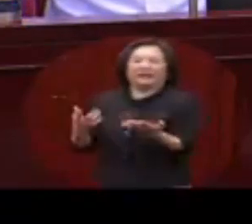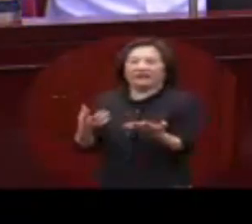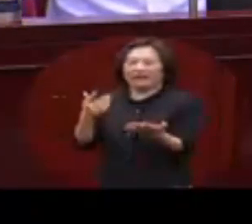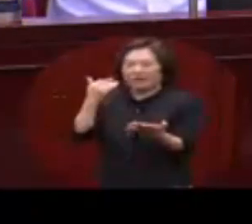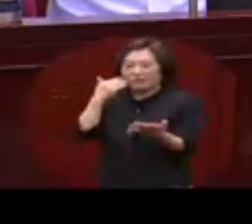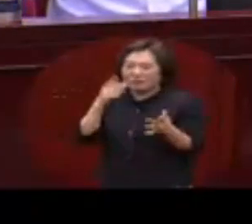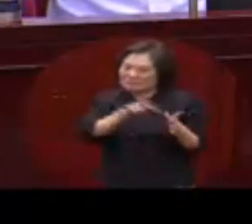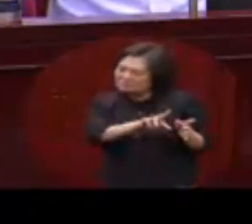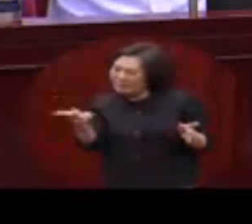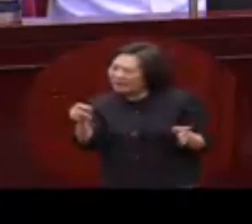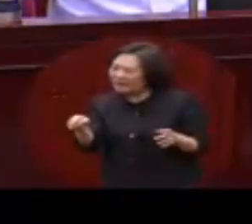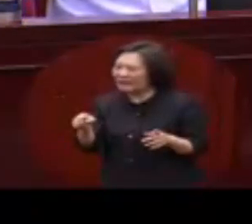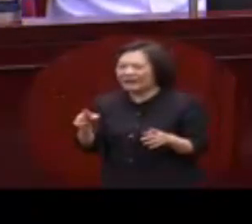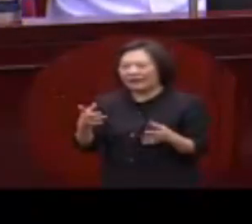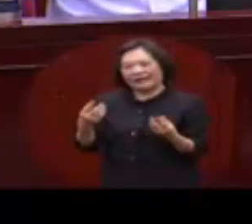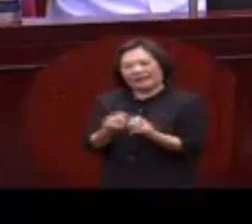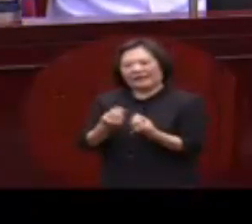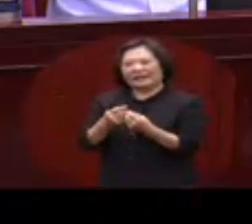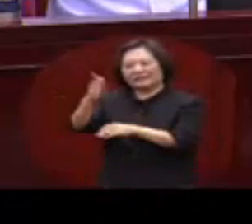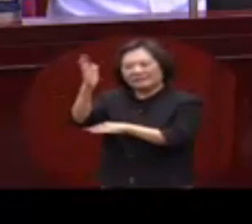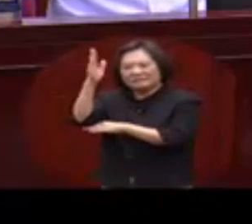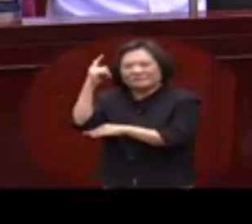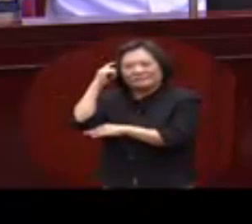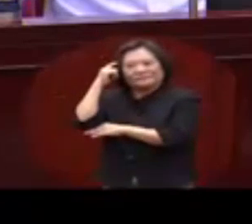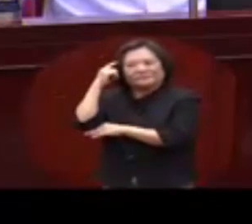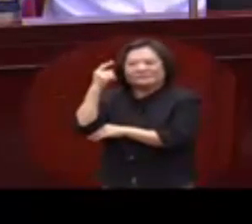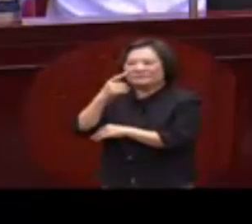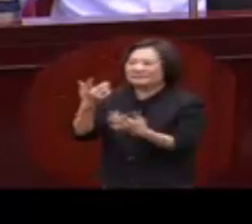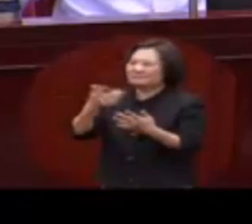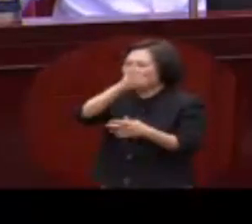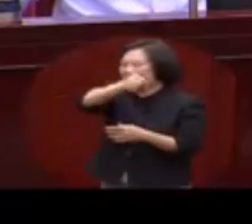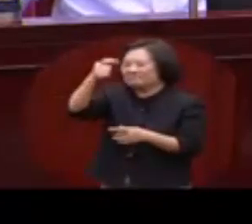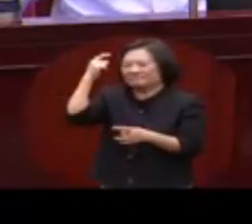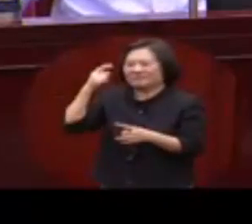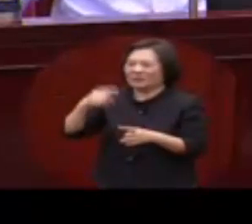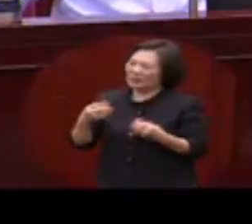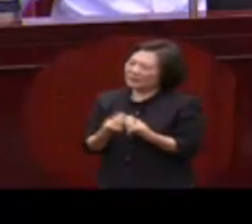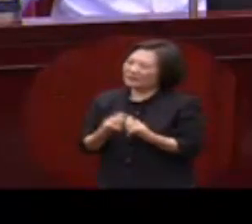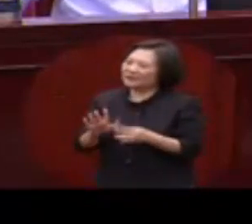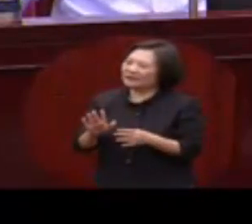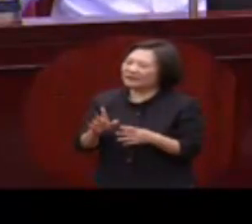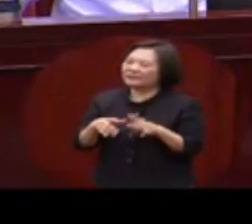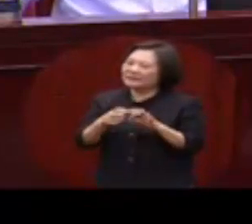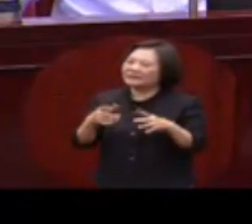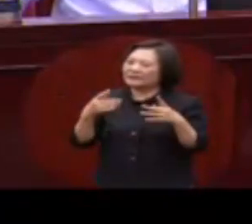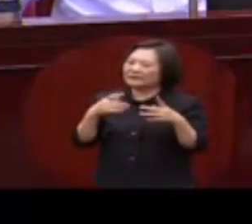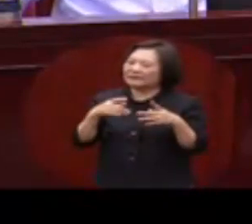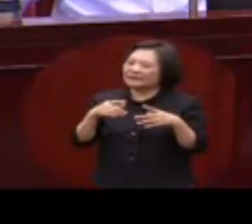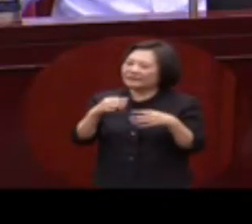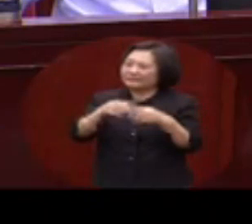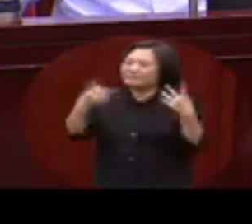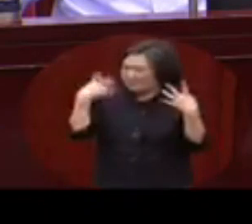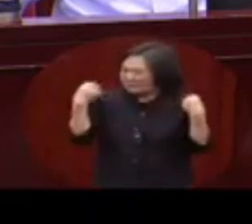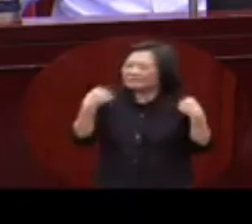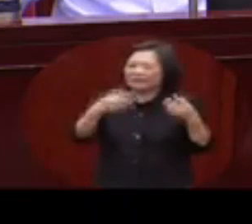跳过去哦，府内的长官都不是很有把握。所以明年的台北灯节哦，原则上还是在西门町办，但是在